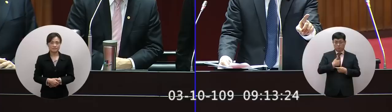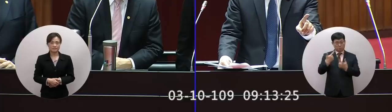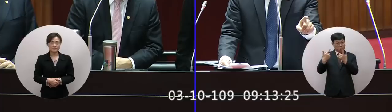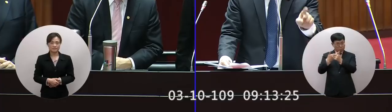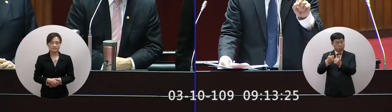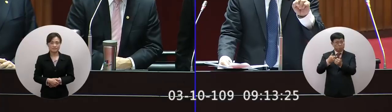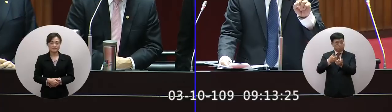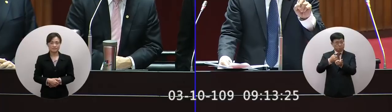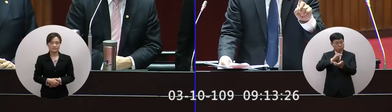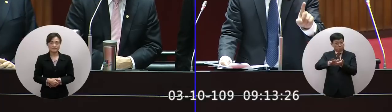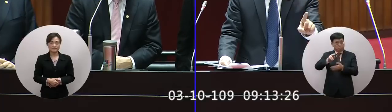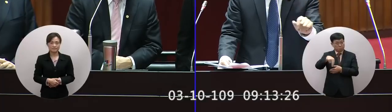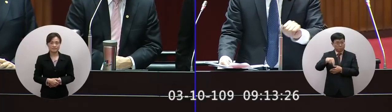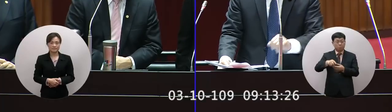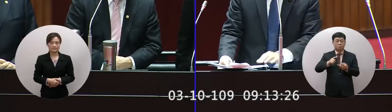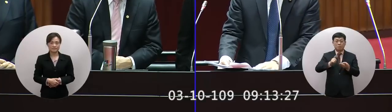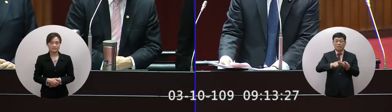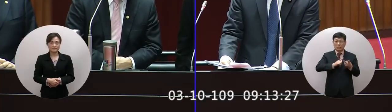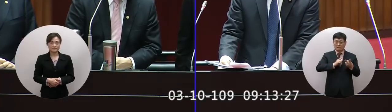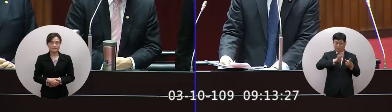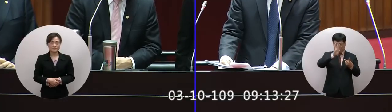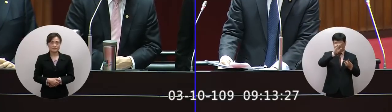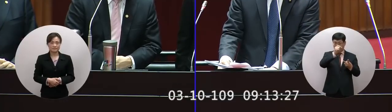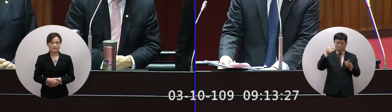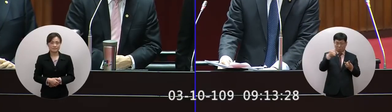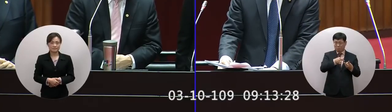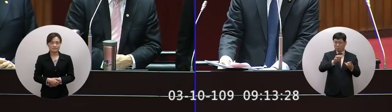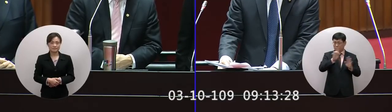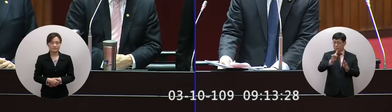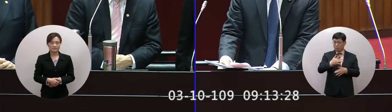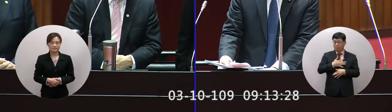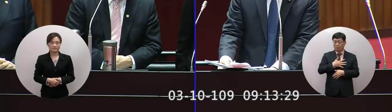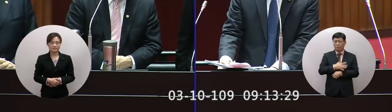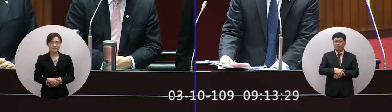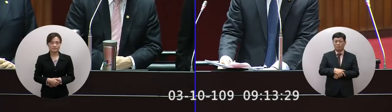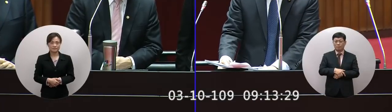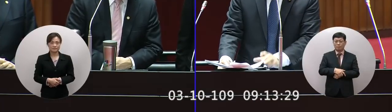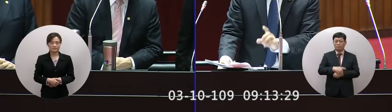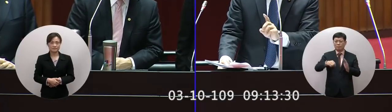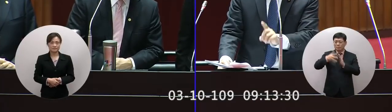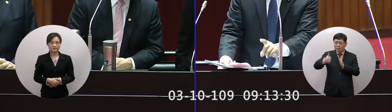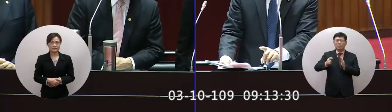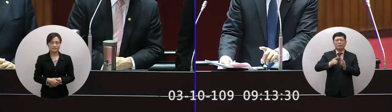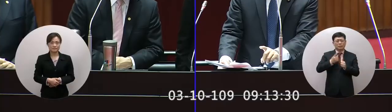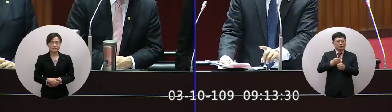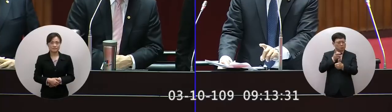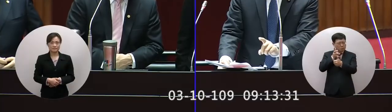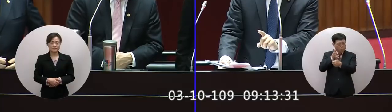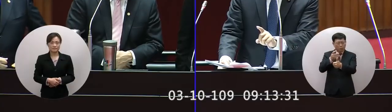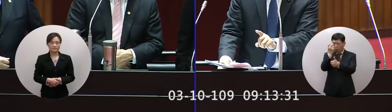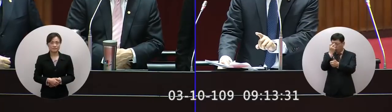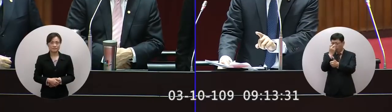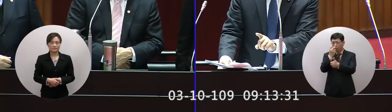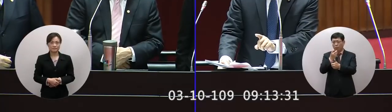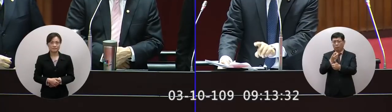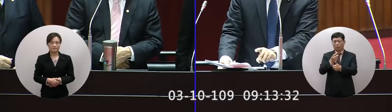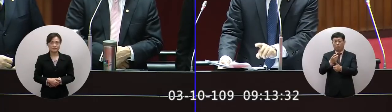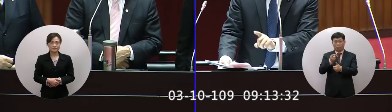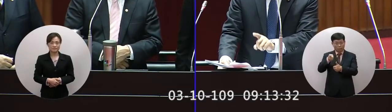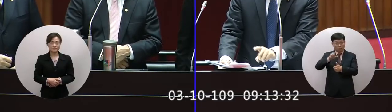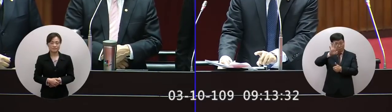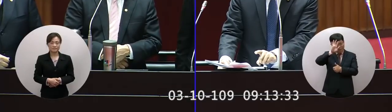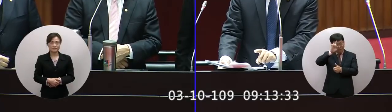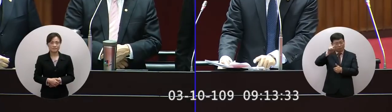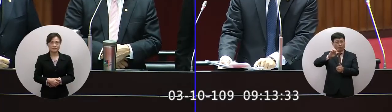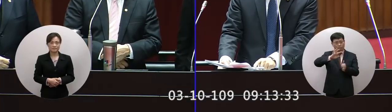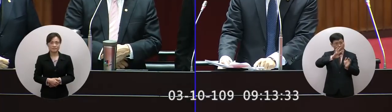症下药？还有你的检讨有多严重，你知不？院长，你要先了解啊，这个